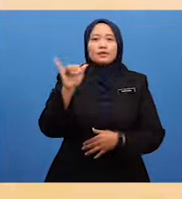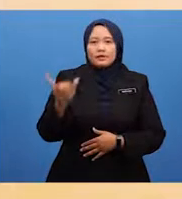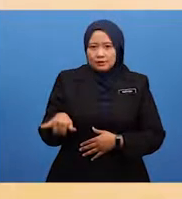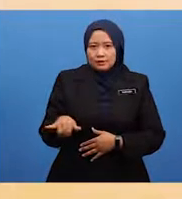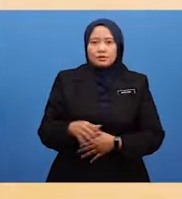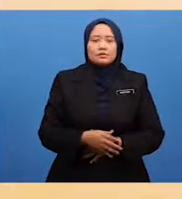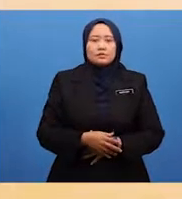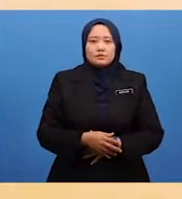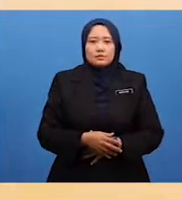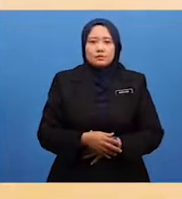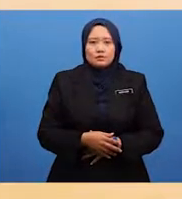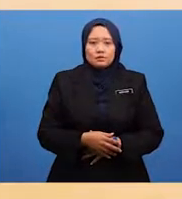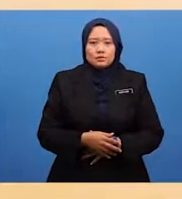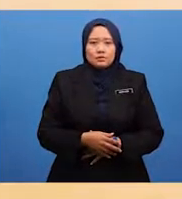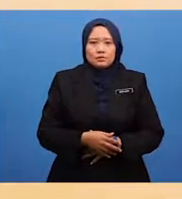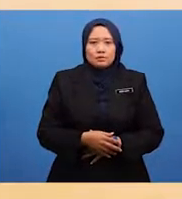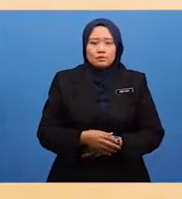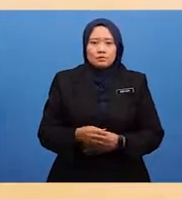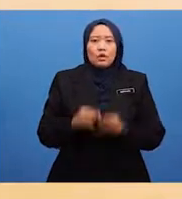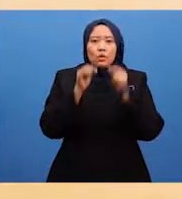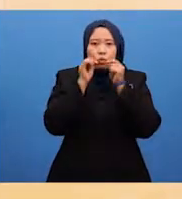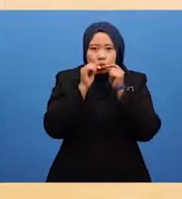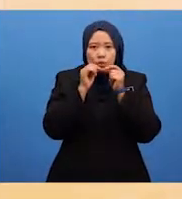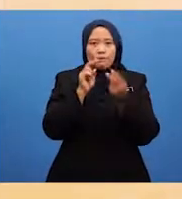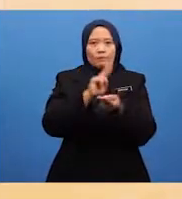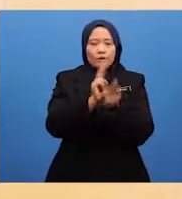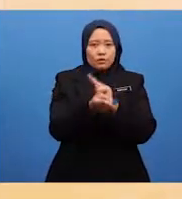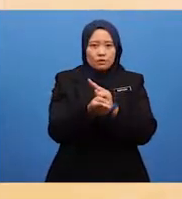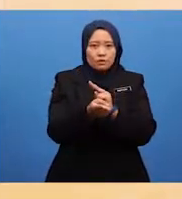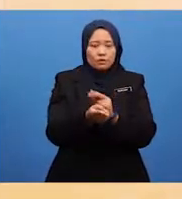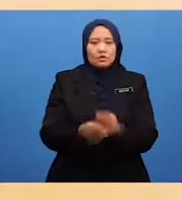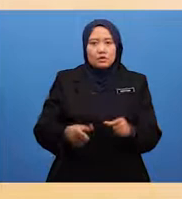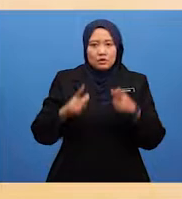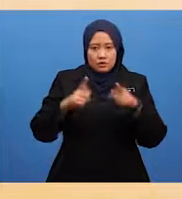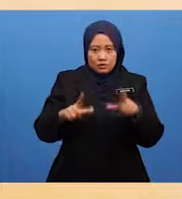Ya. Adakah belon berubah kelajuan?